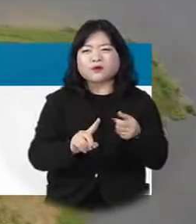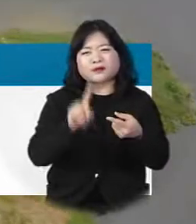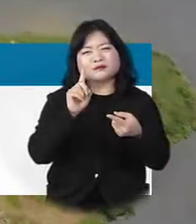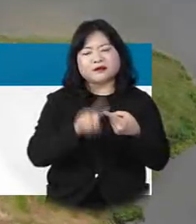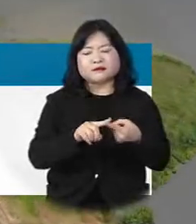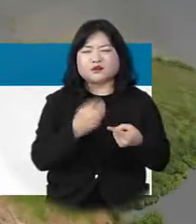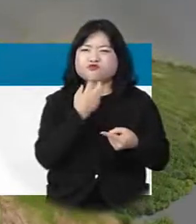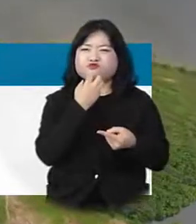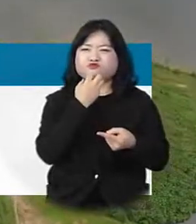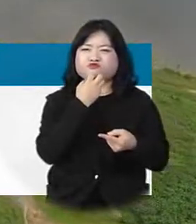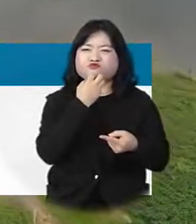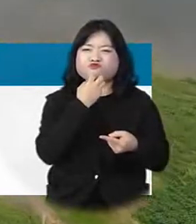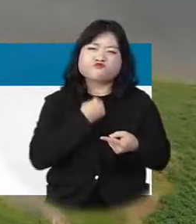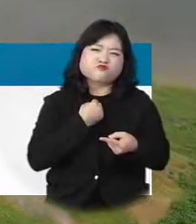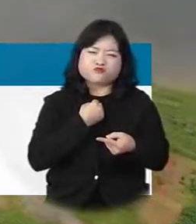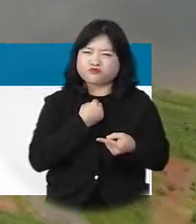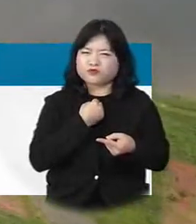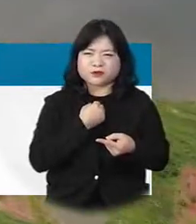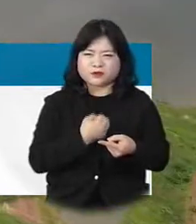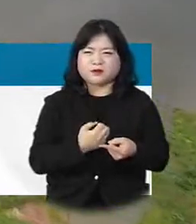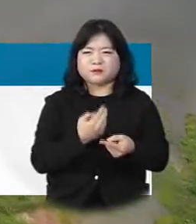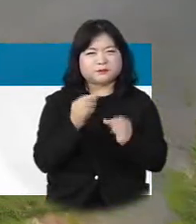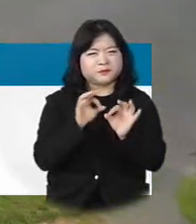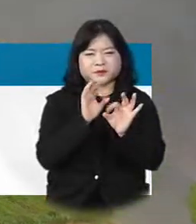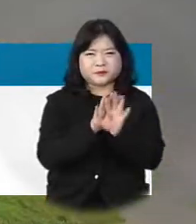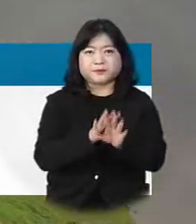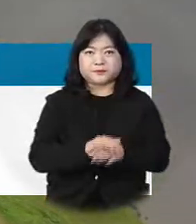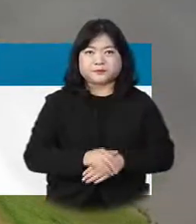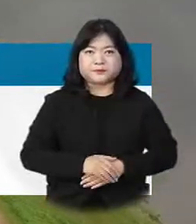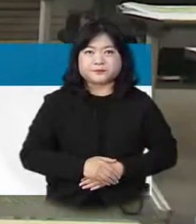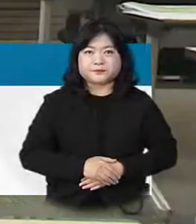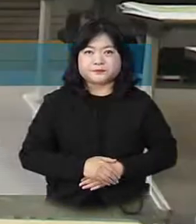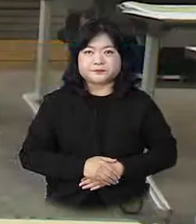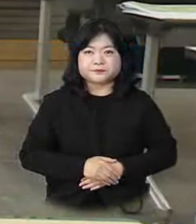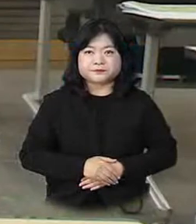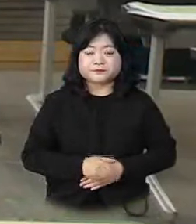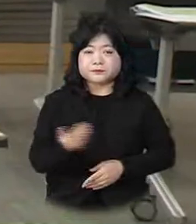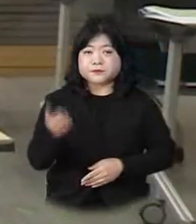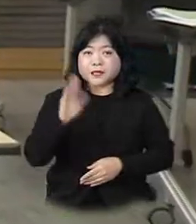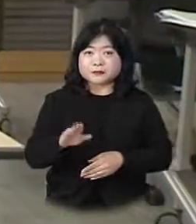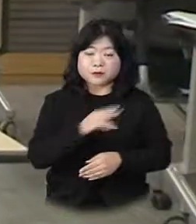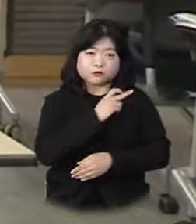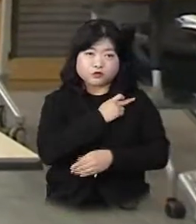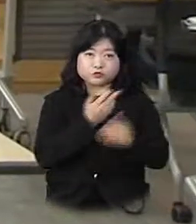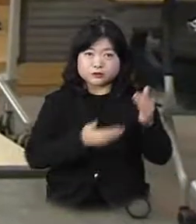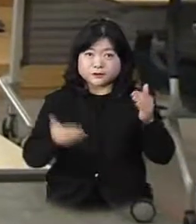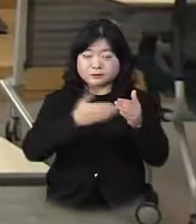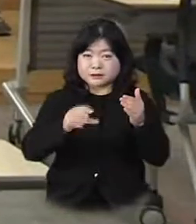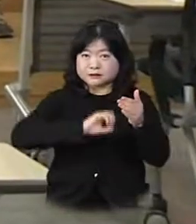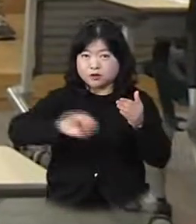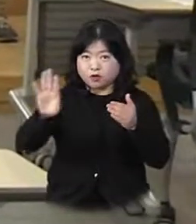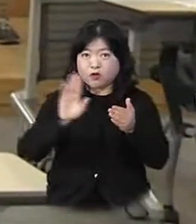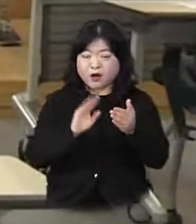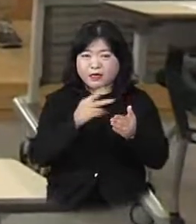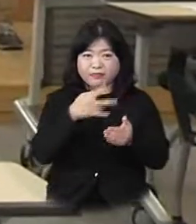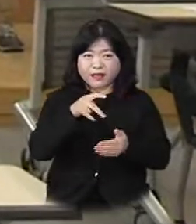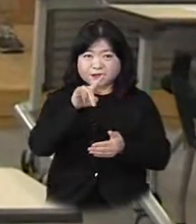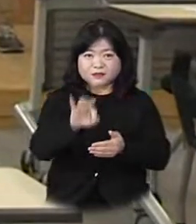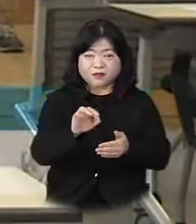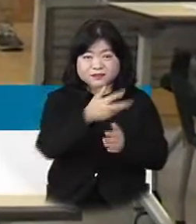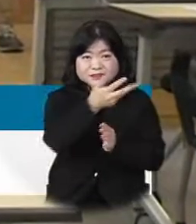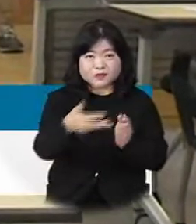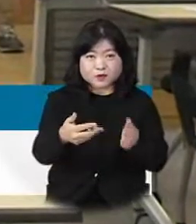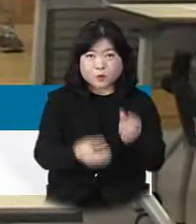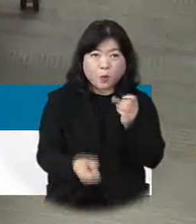목적, 절대적인 큰 피해가 없어졌다. 하지만 영주댐을 철거해 내성천을 복원하자는